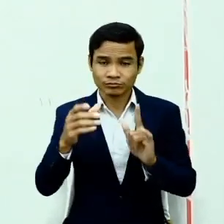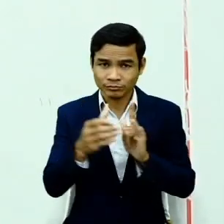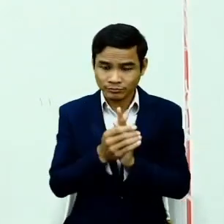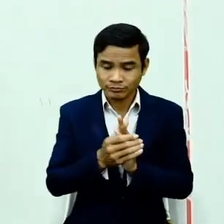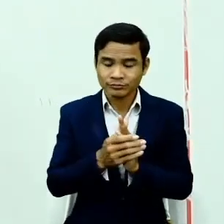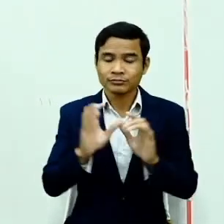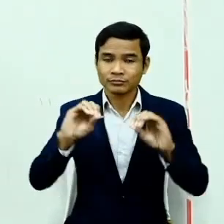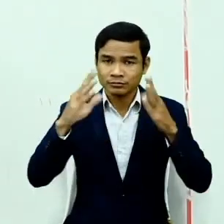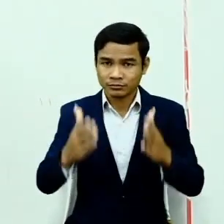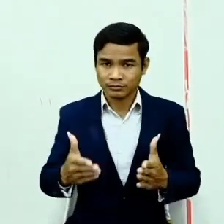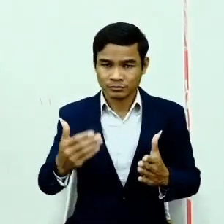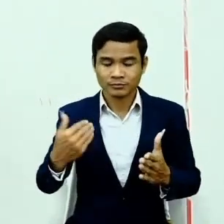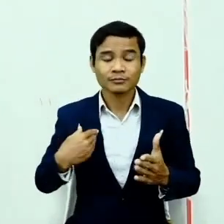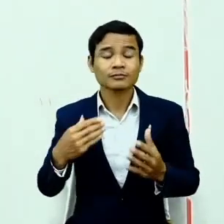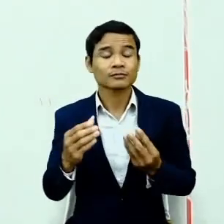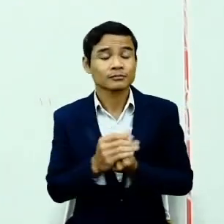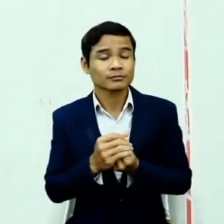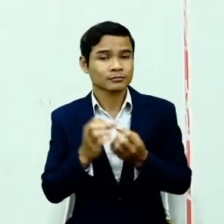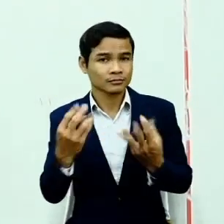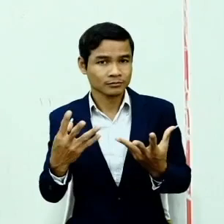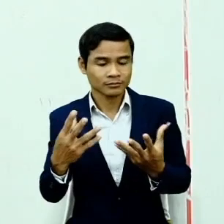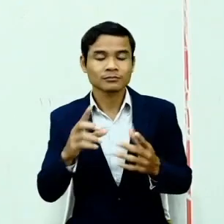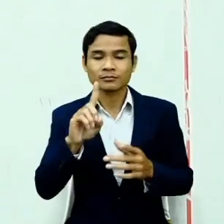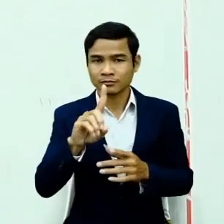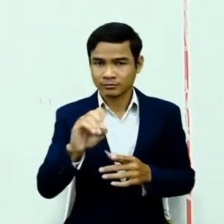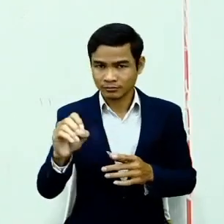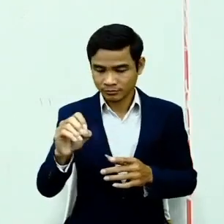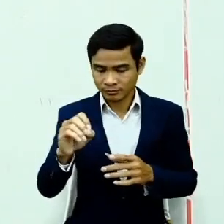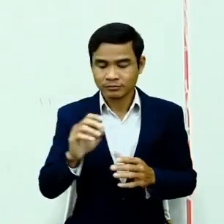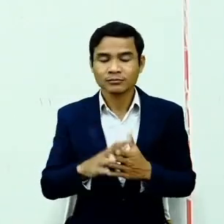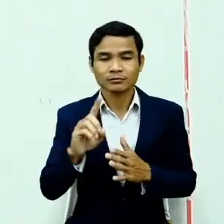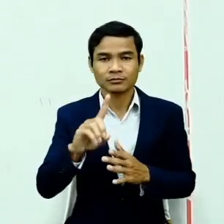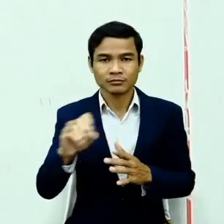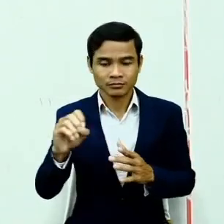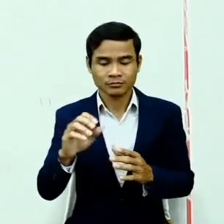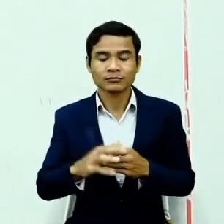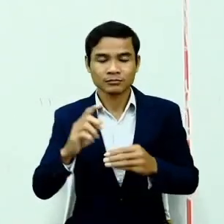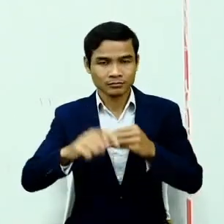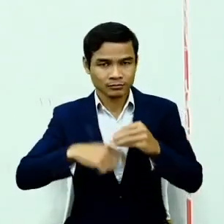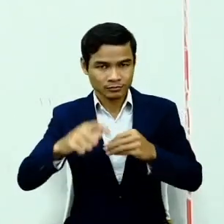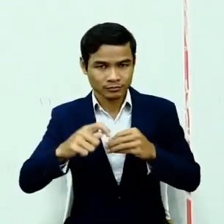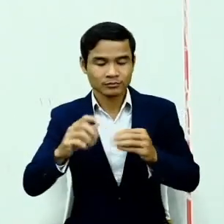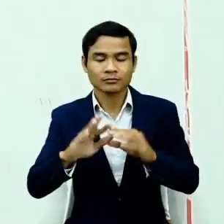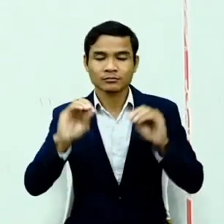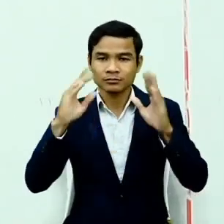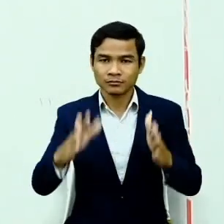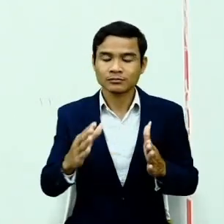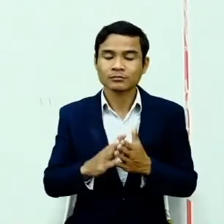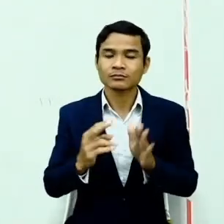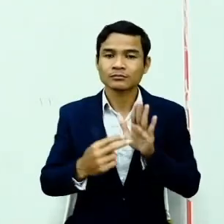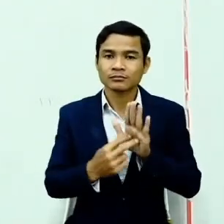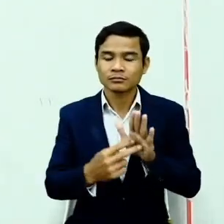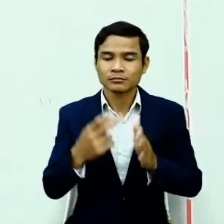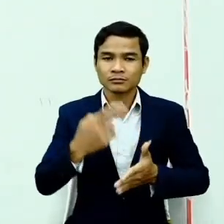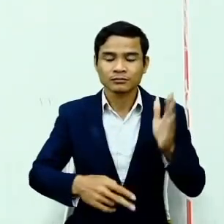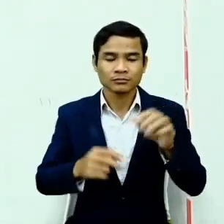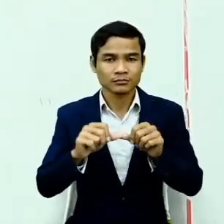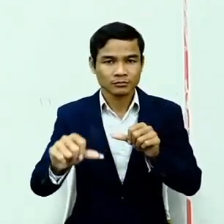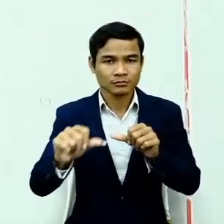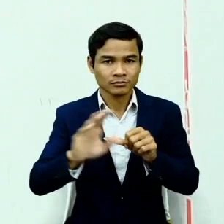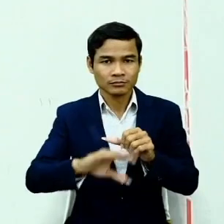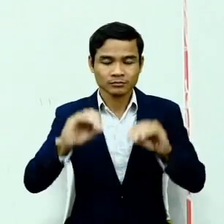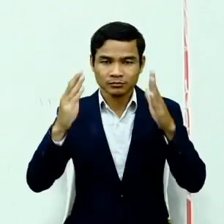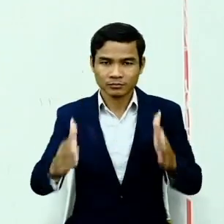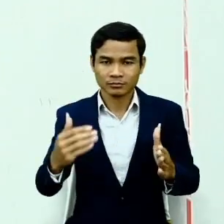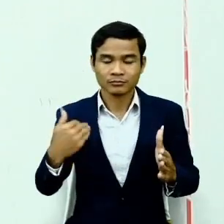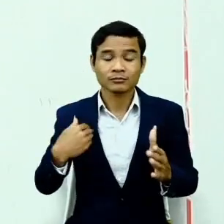này cứ mình chùm nuôn phần mán con chả cứ mình chùm nuôn đập chừng còn tam bán thay tay này cứ nó mà hai như vậy tiết chả chắc này cứ nó